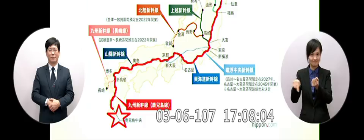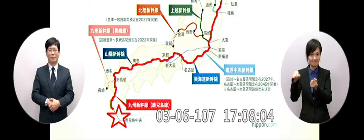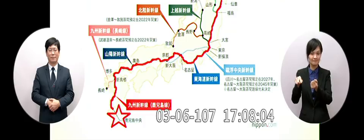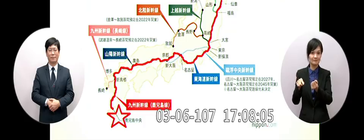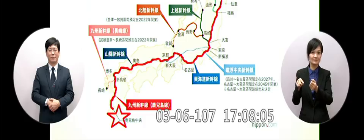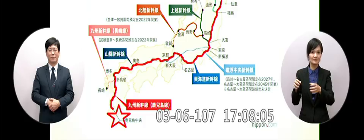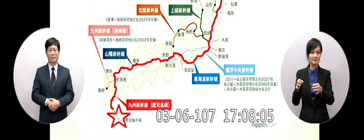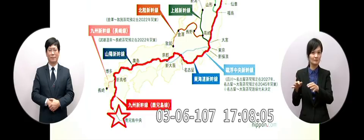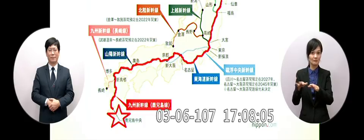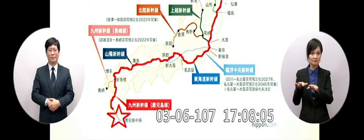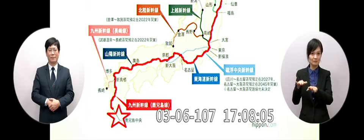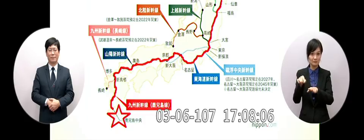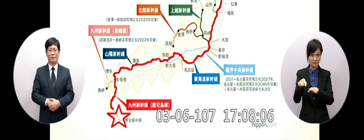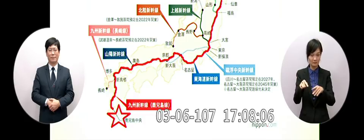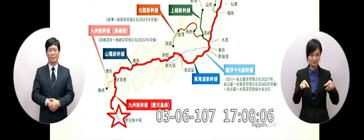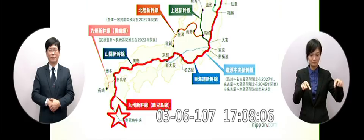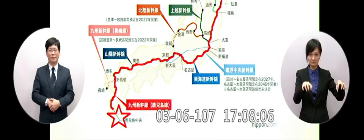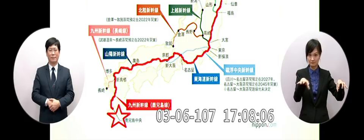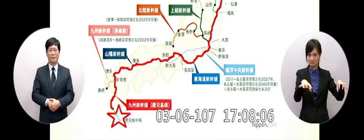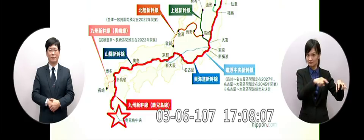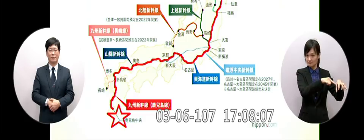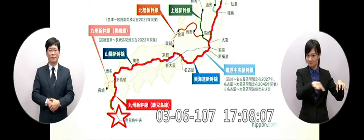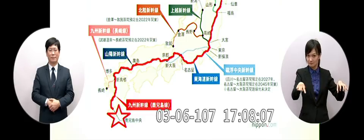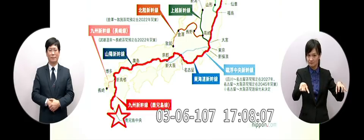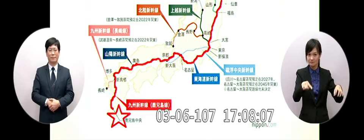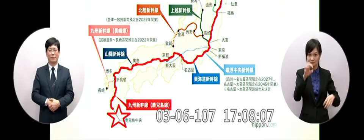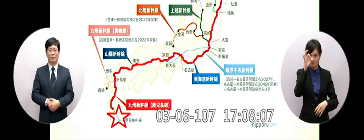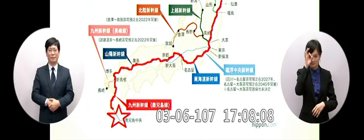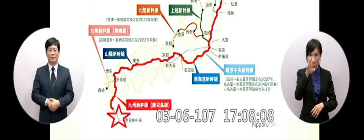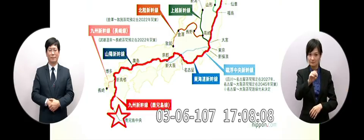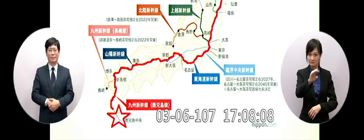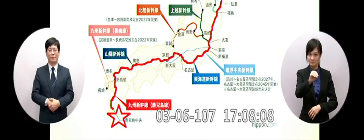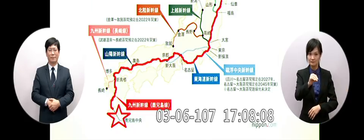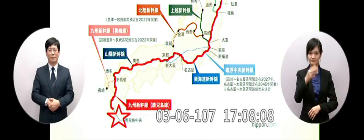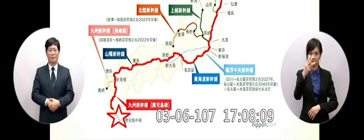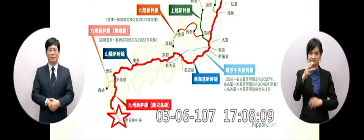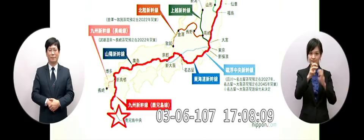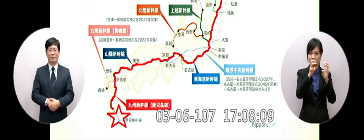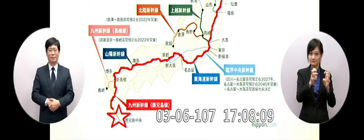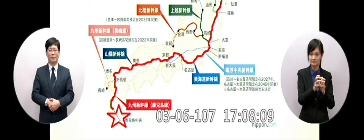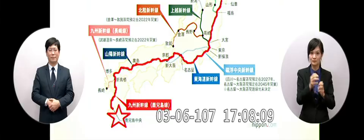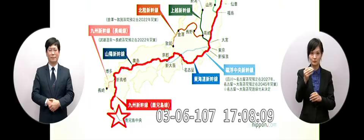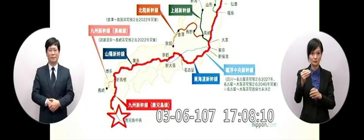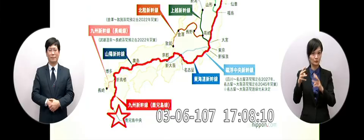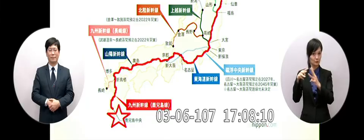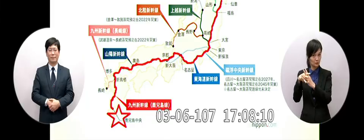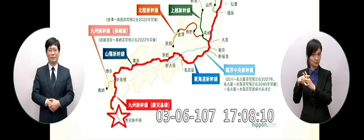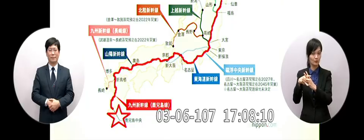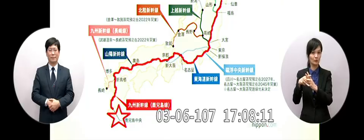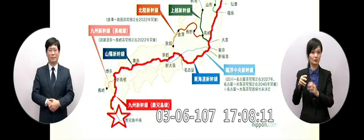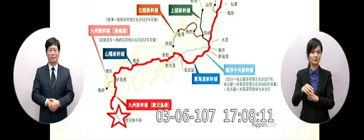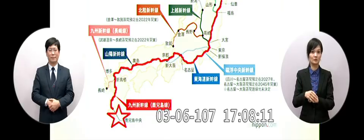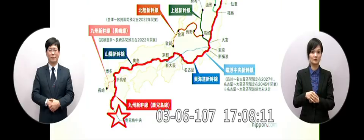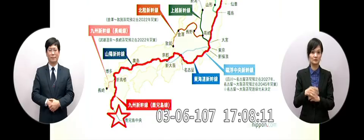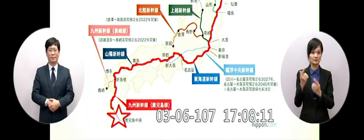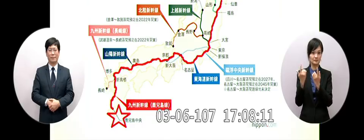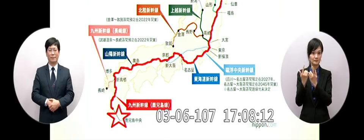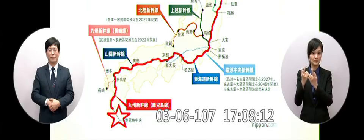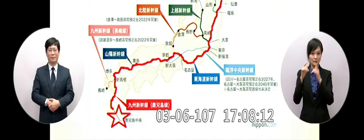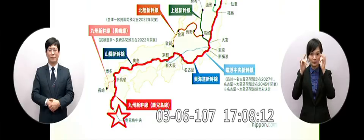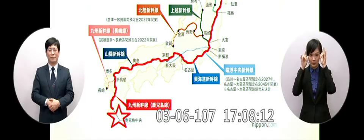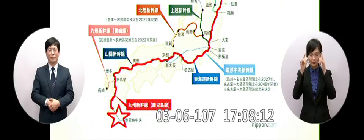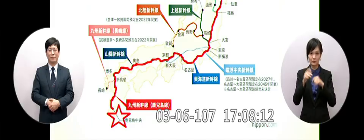长，你去看哦，你去看山阳新干线，即嘛九州新干线、北陆新干